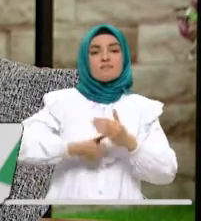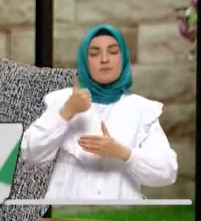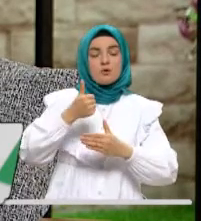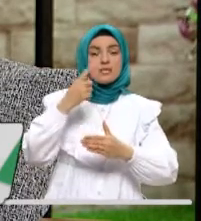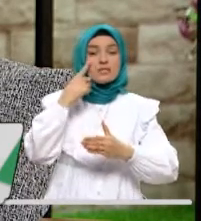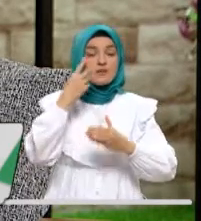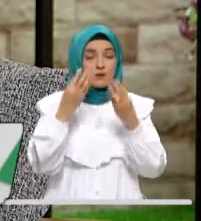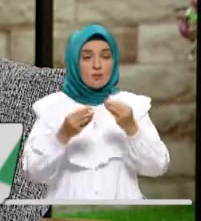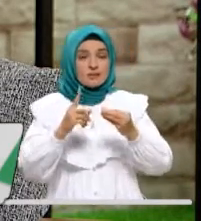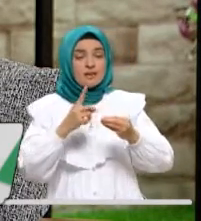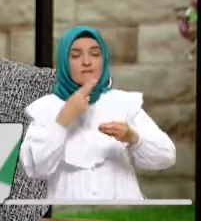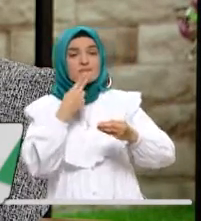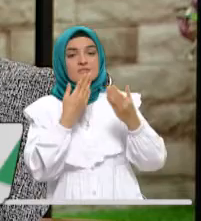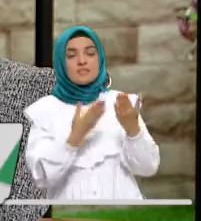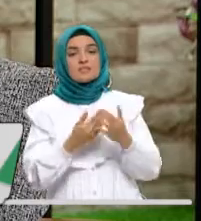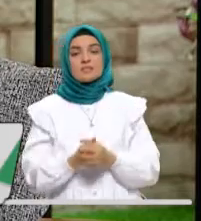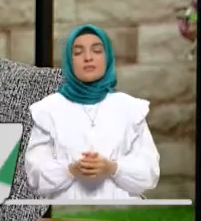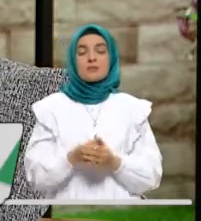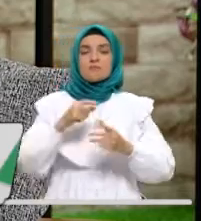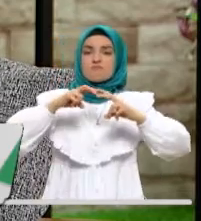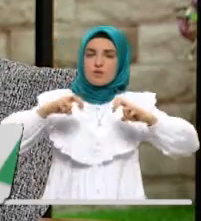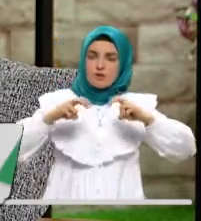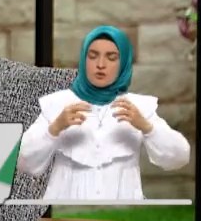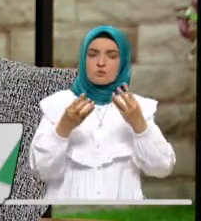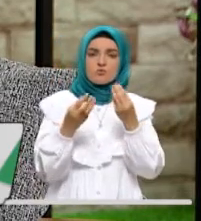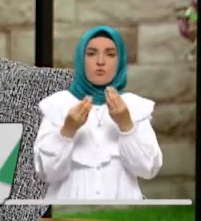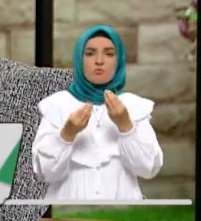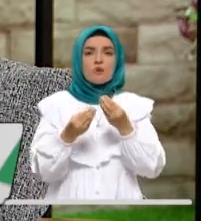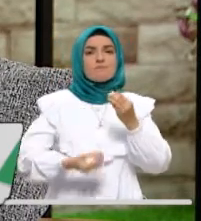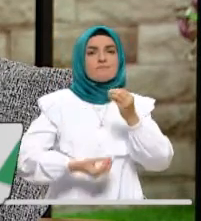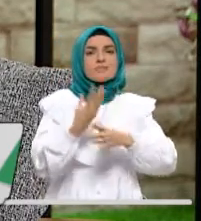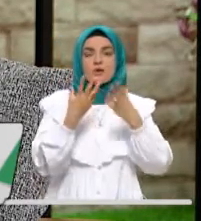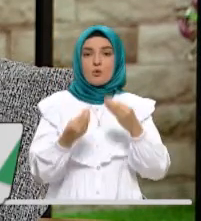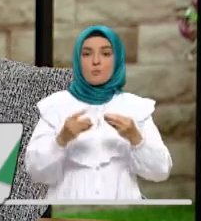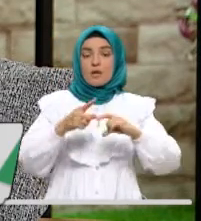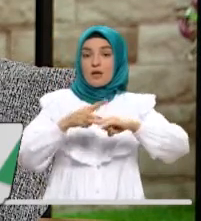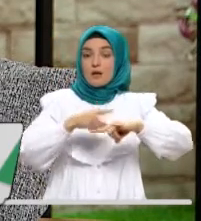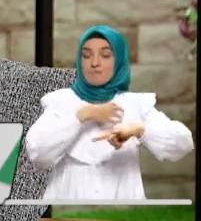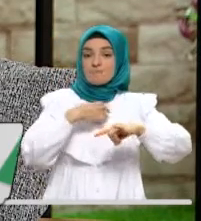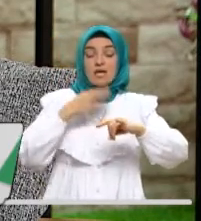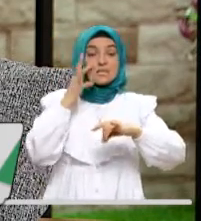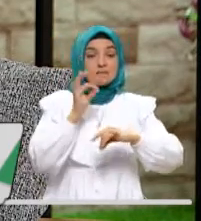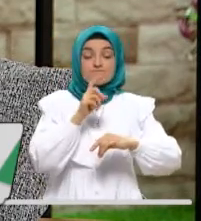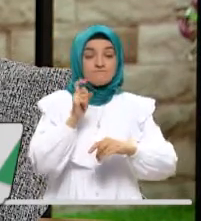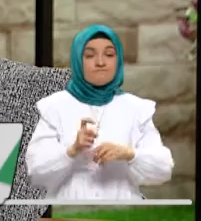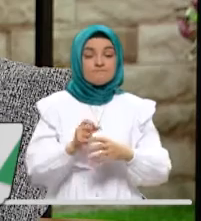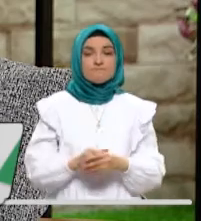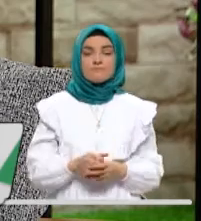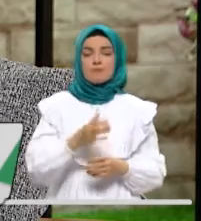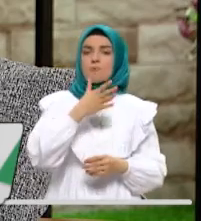benzerini de bulamazsınız. Ha derinlemesini araştırırsak birçok şey çıkar. Peki kimdi Hayme Ana? Bildiğimiz